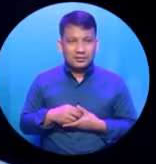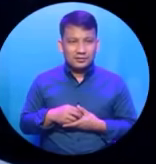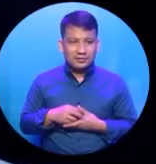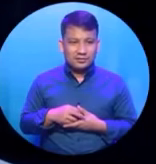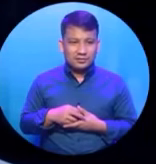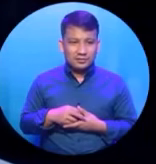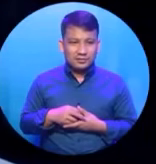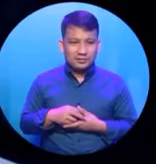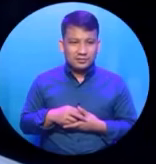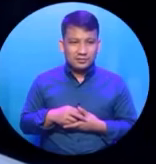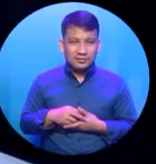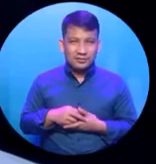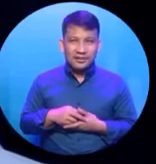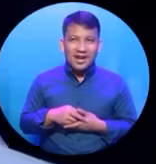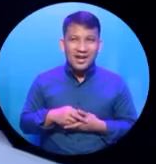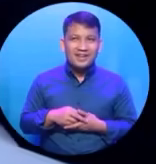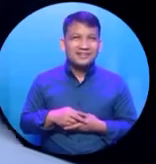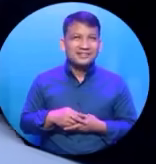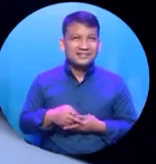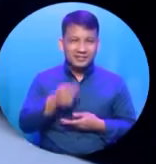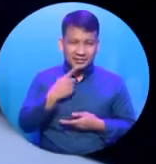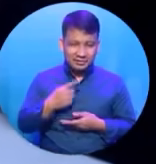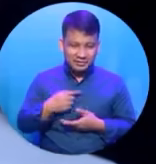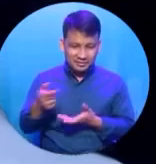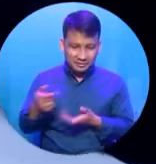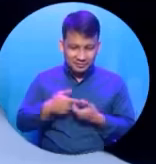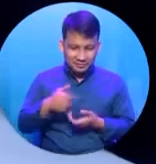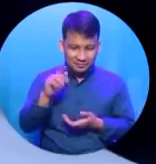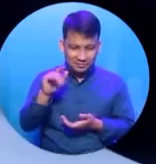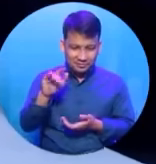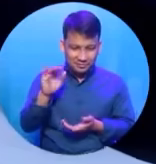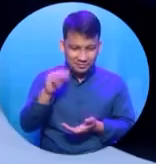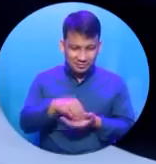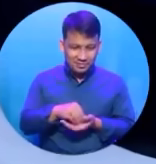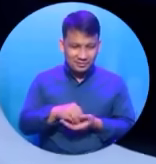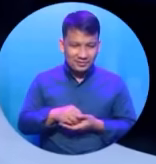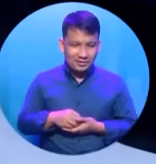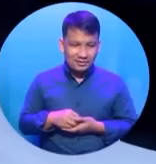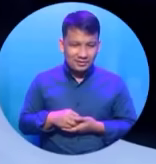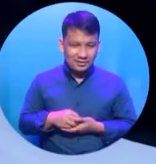Ha? May inutang ho kayo sa akin, 25,000.